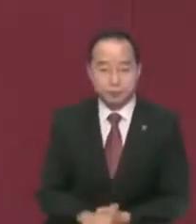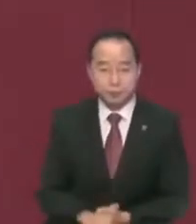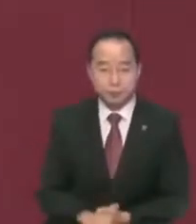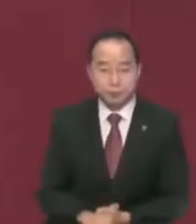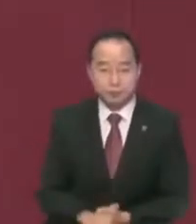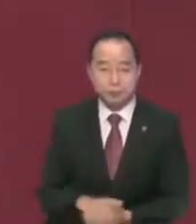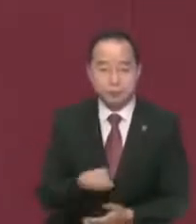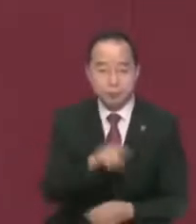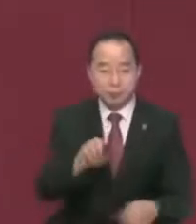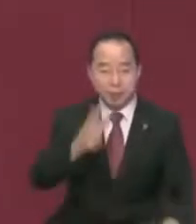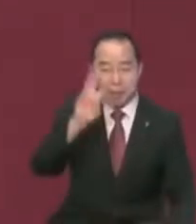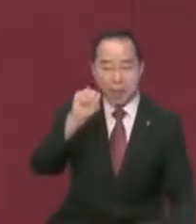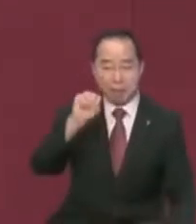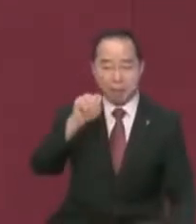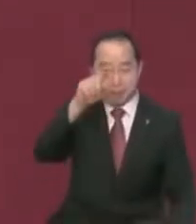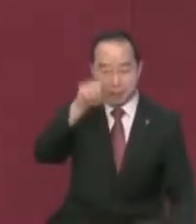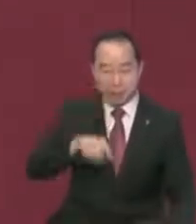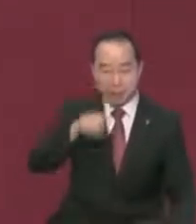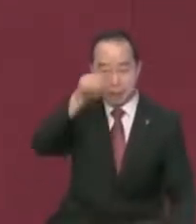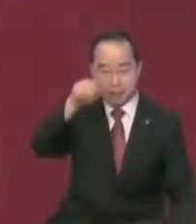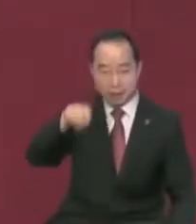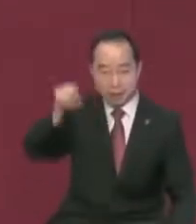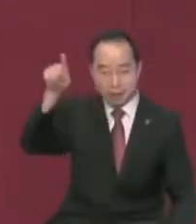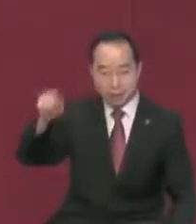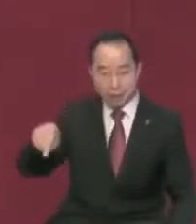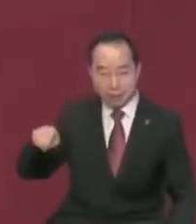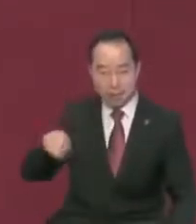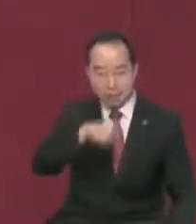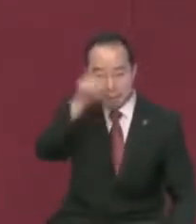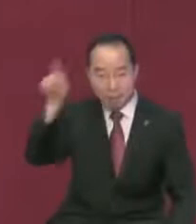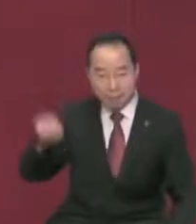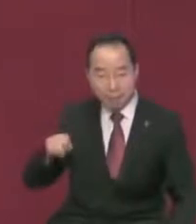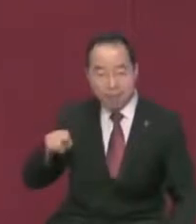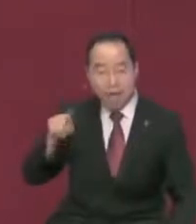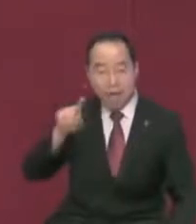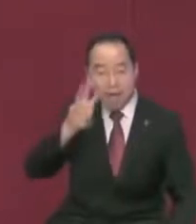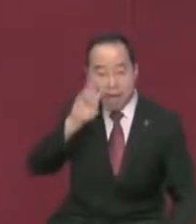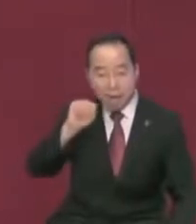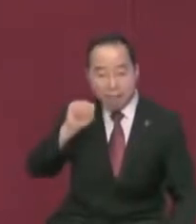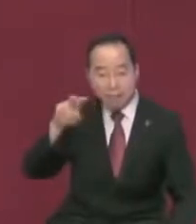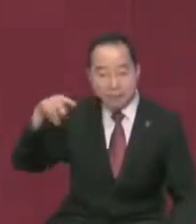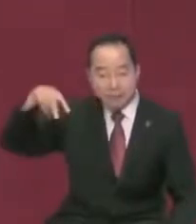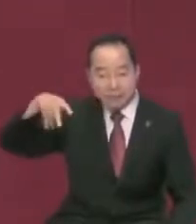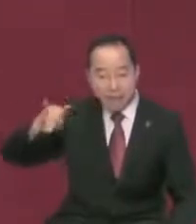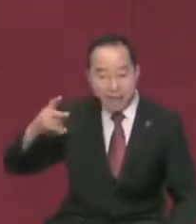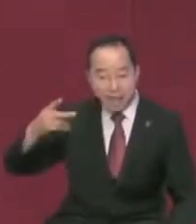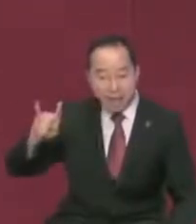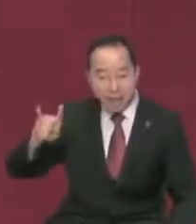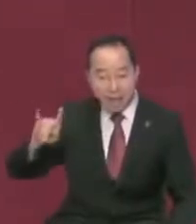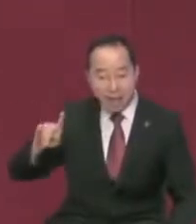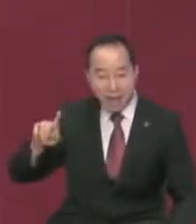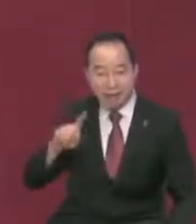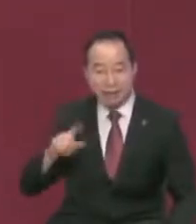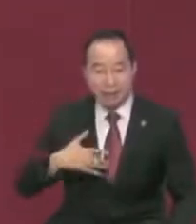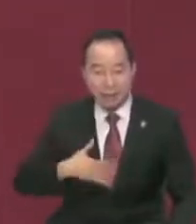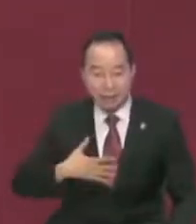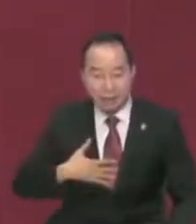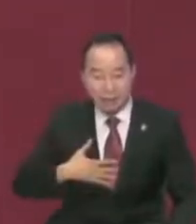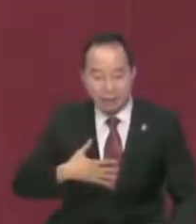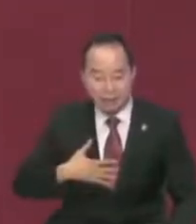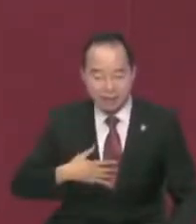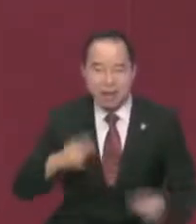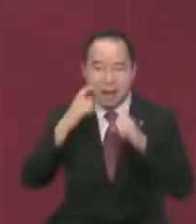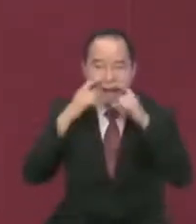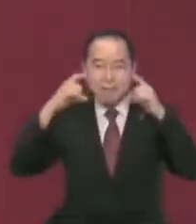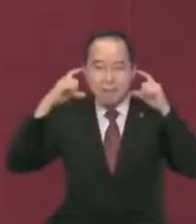M세대를 아십니까? 마스크 세대, 요즘 아이들을 M세대라고 부른답니다.